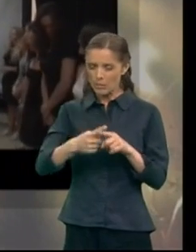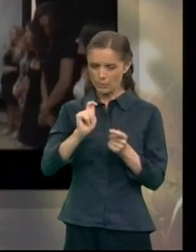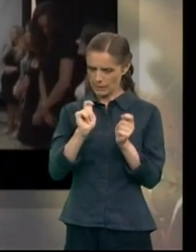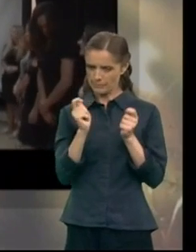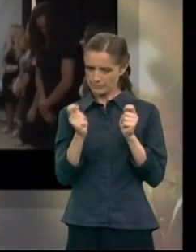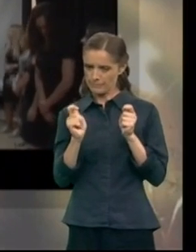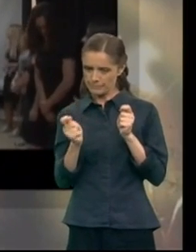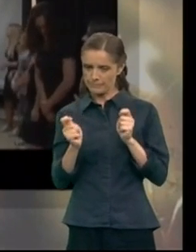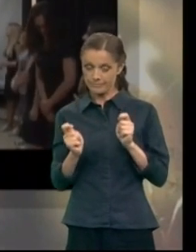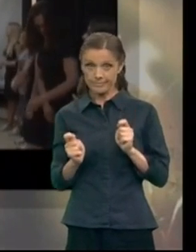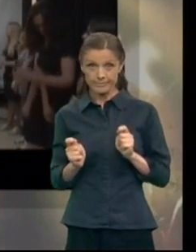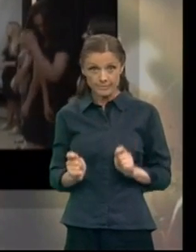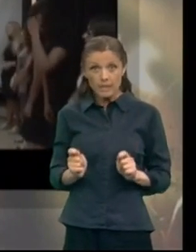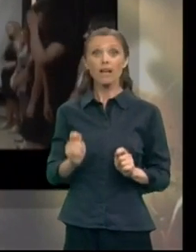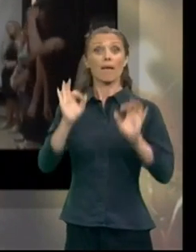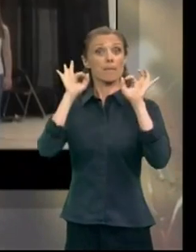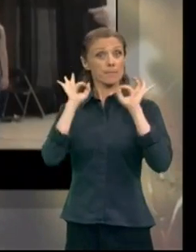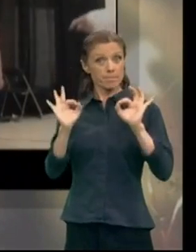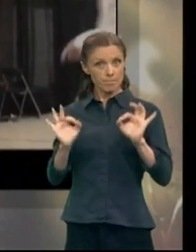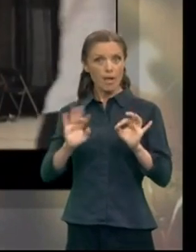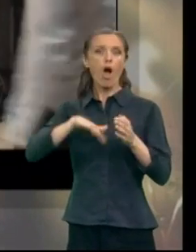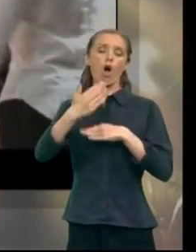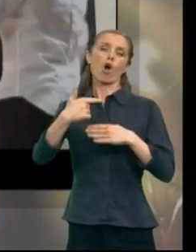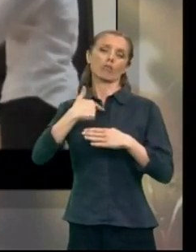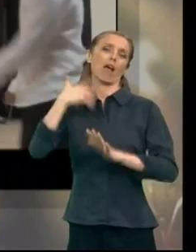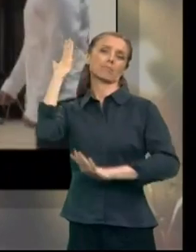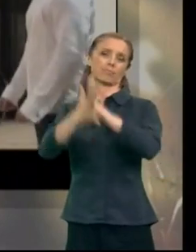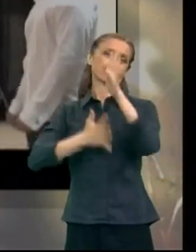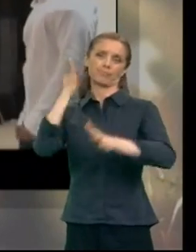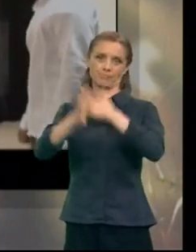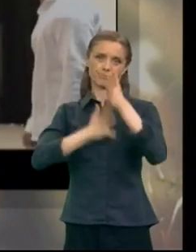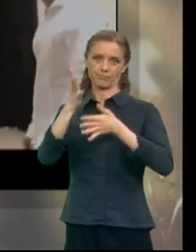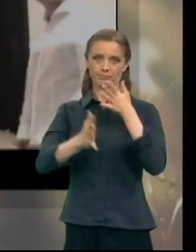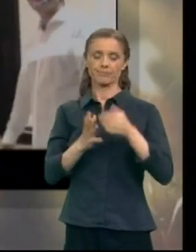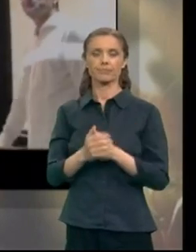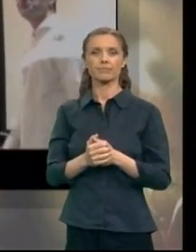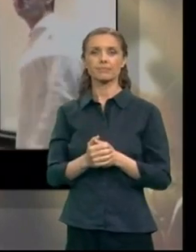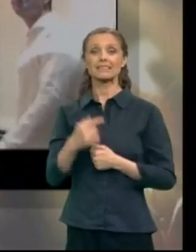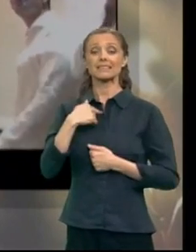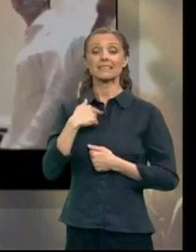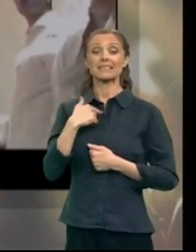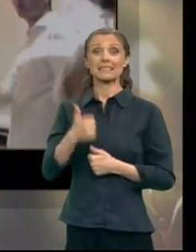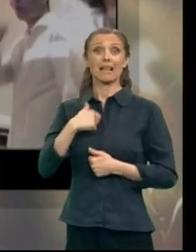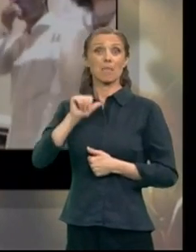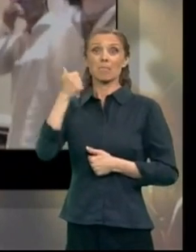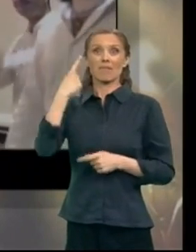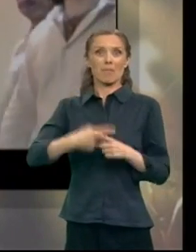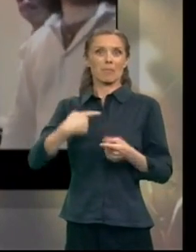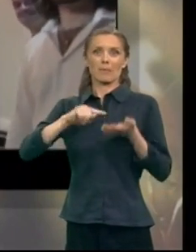menjali papire dok nismo uradili kako treba i onda sam prevela na znakovni jezik. Ne, ja sad se prvi put pojavljam i prvi